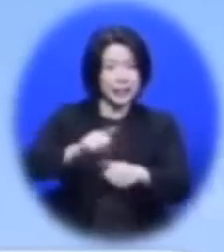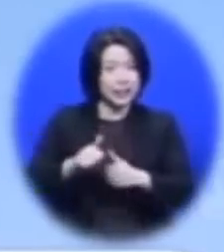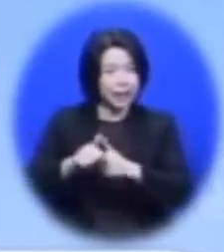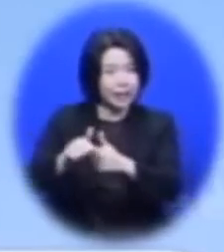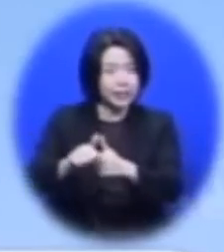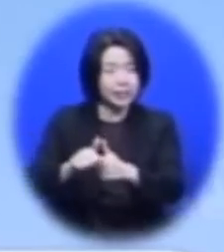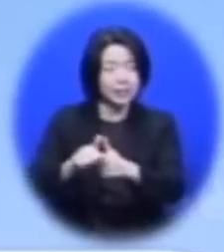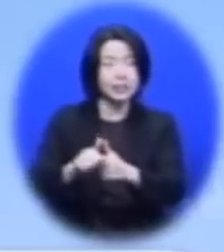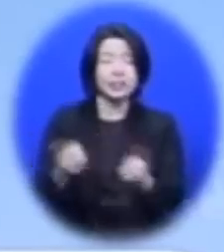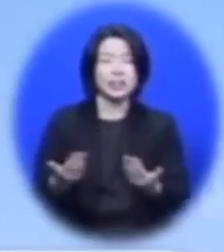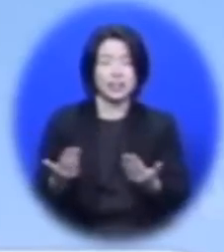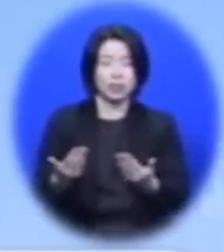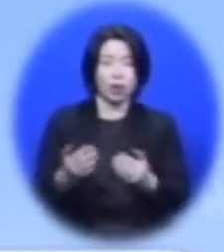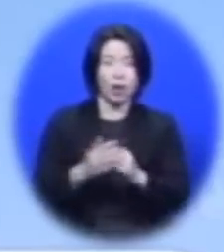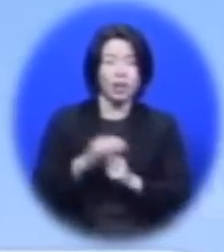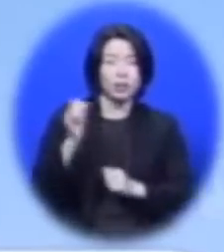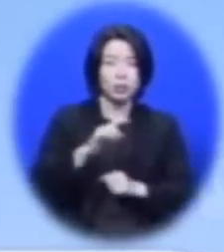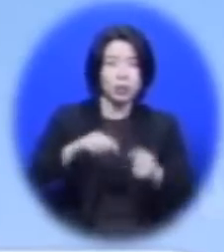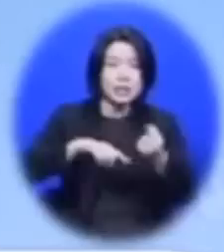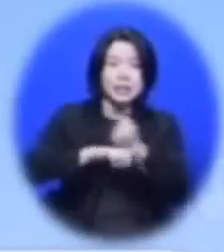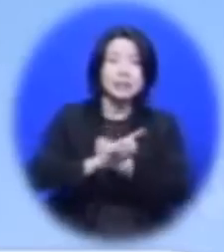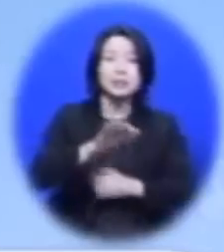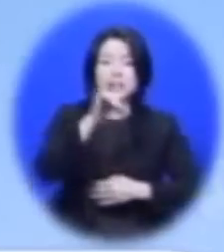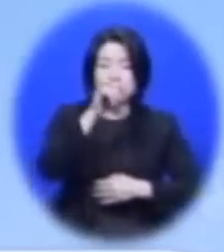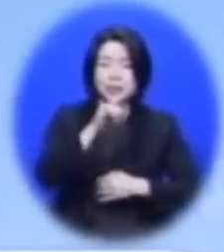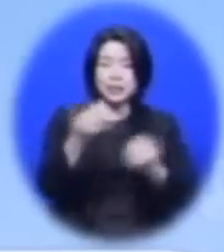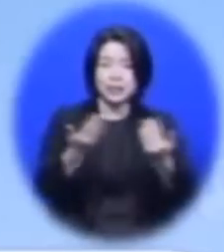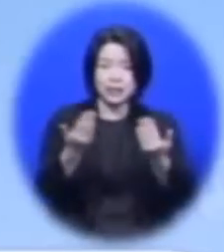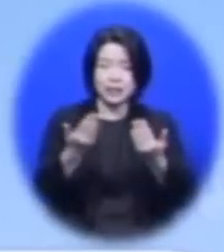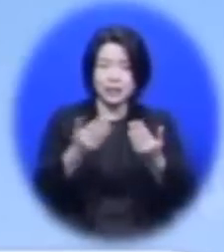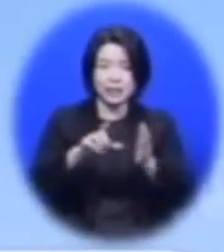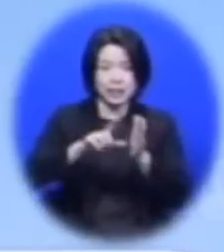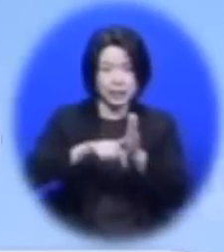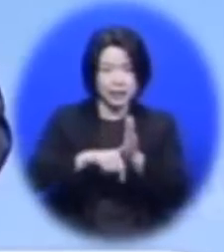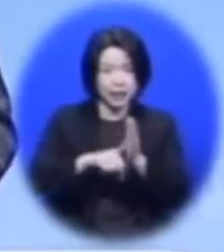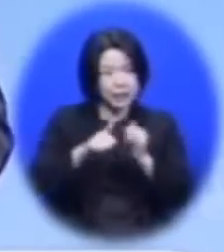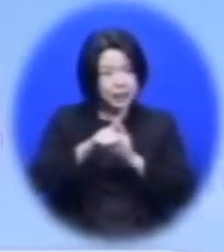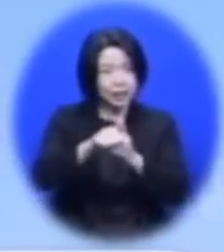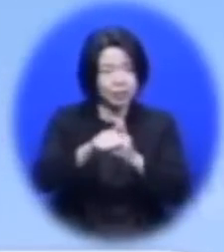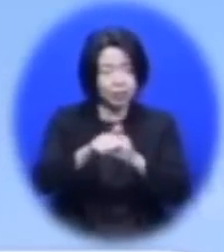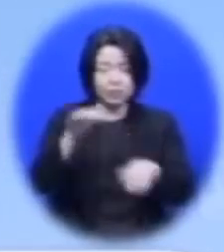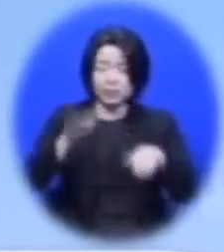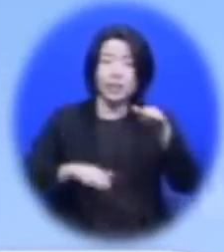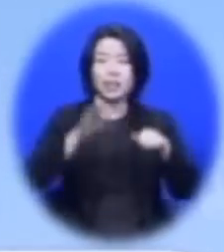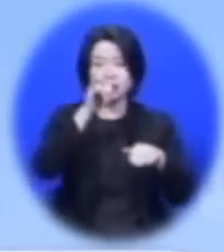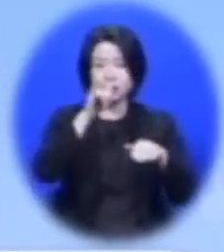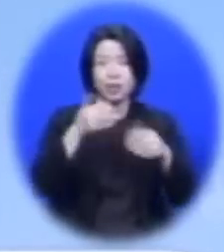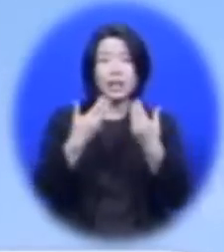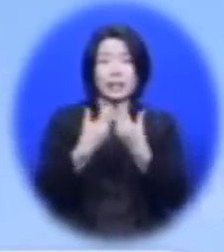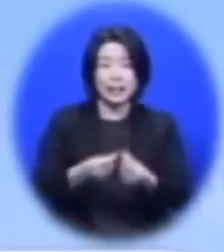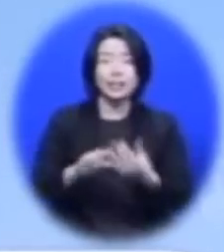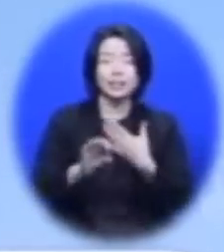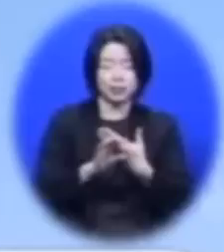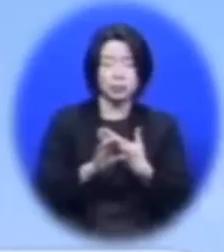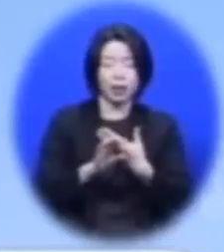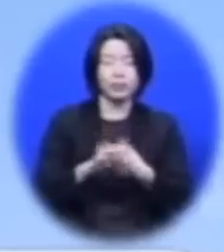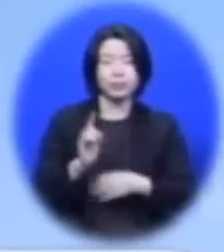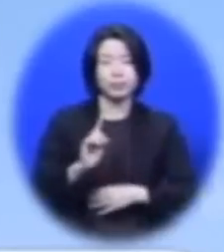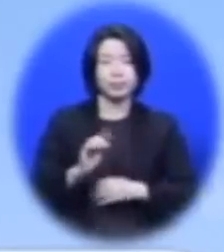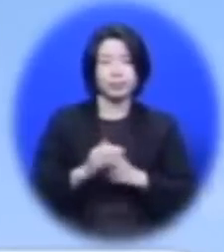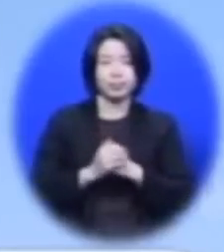있는 사건을 따져서 하는 사건 시간이 차이가 있다는 설명을 하면서 예를 들기를 예를